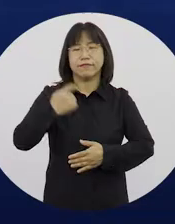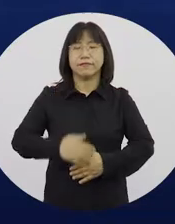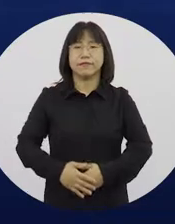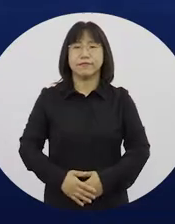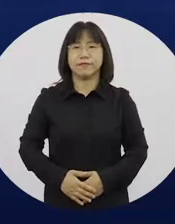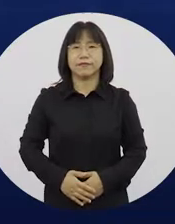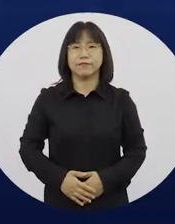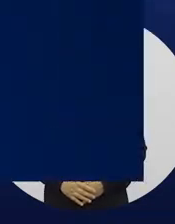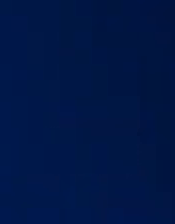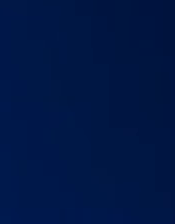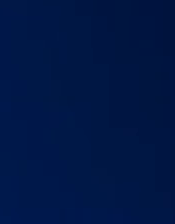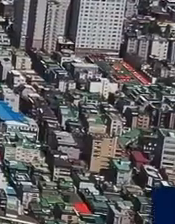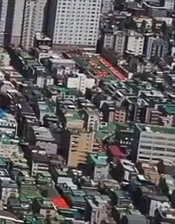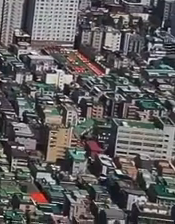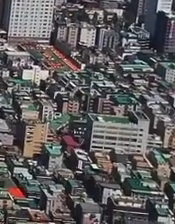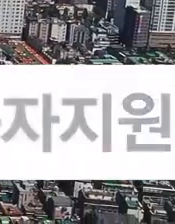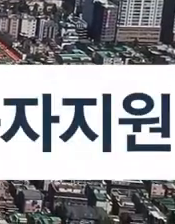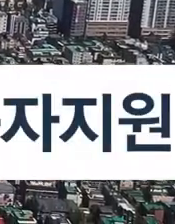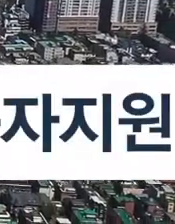소식입니다.